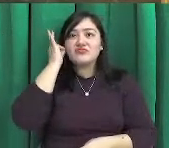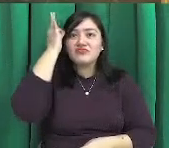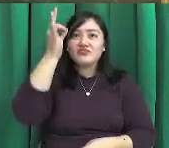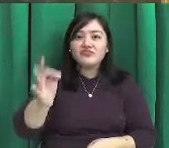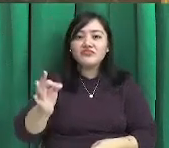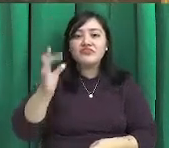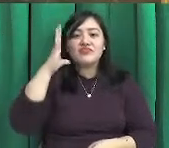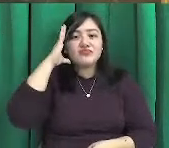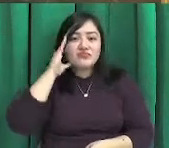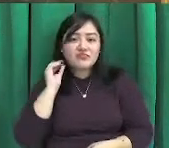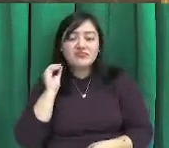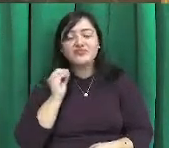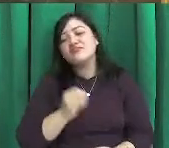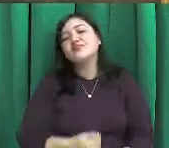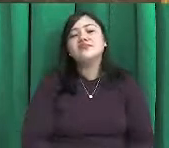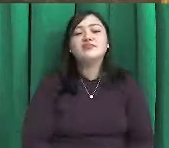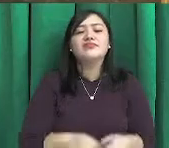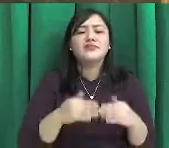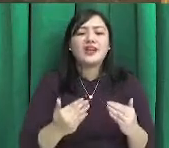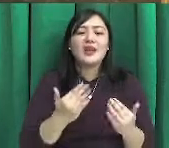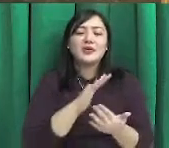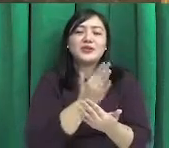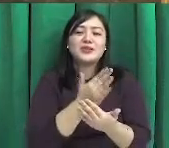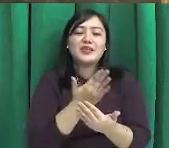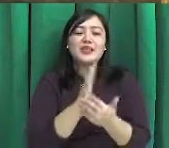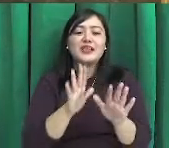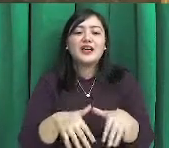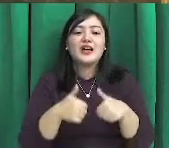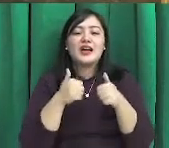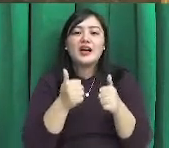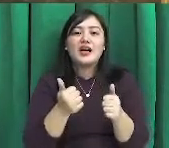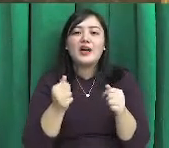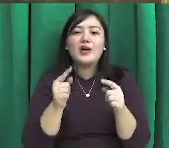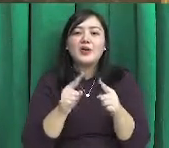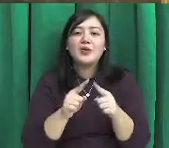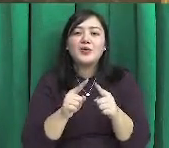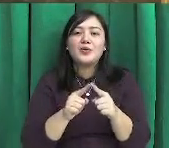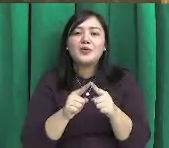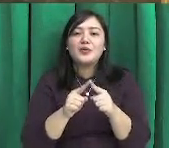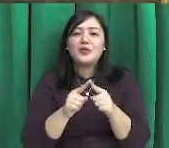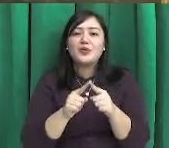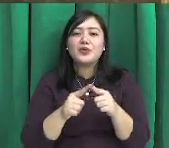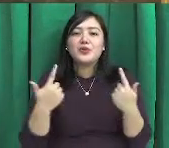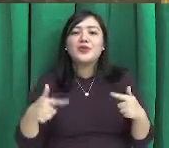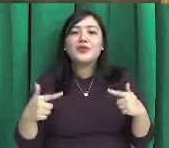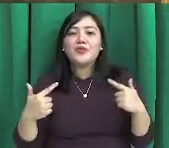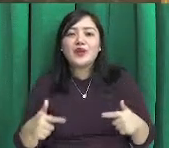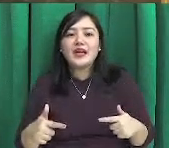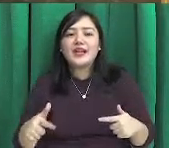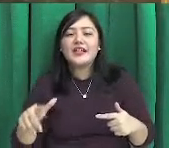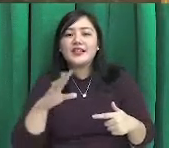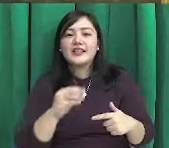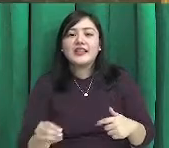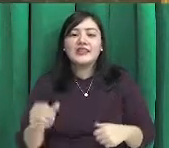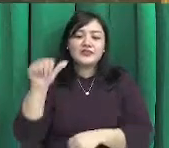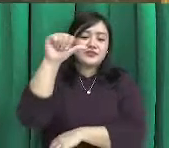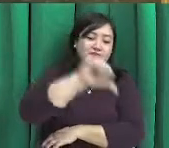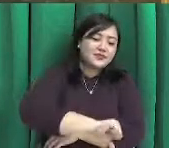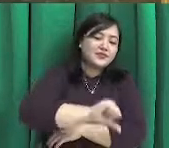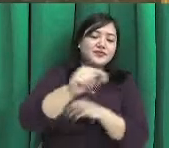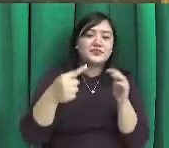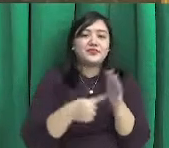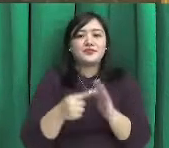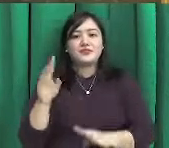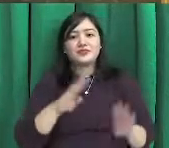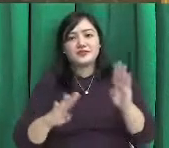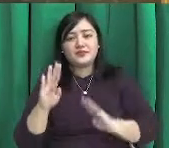nyo sa amin, sa mga tagapakinig natin, kung paano nyo na-combat ang lahat ng mga bagay nito. Okay. Opo,